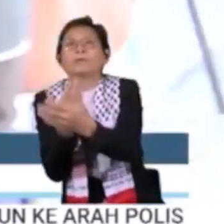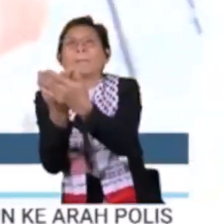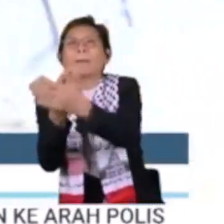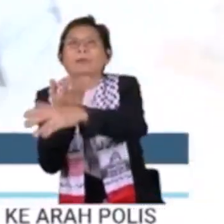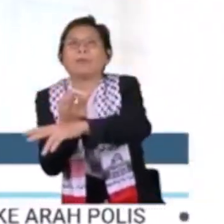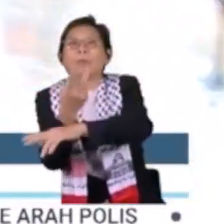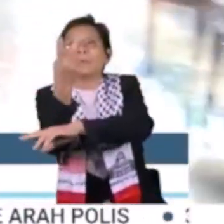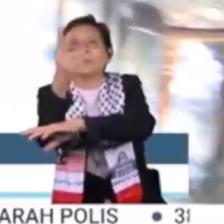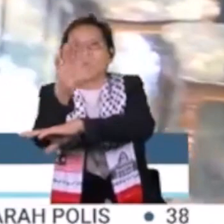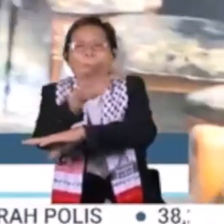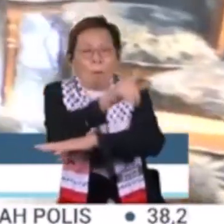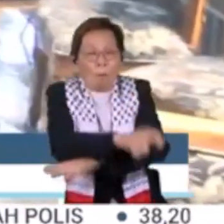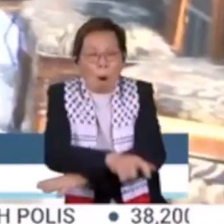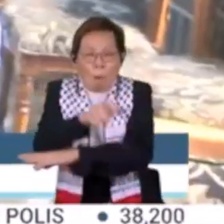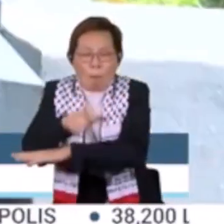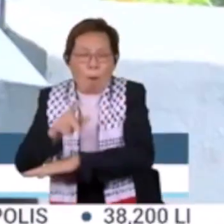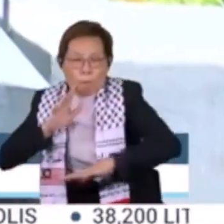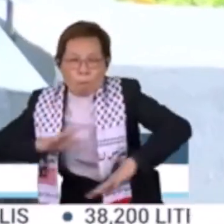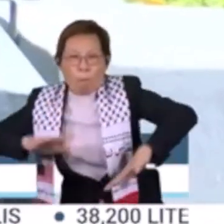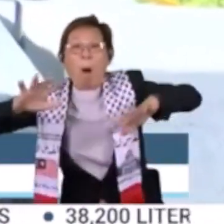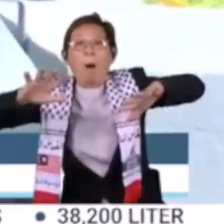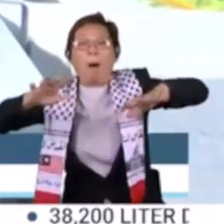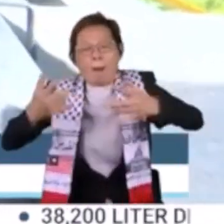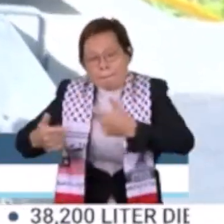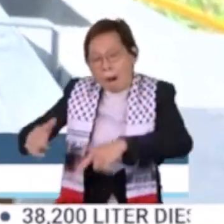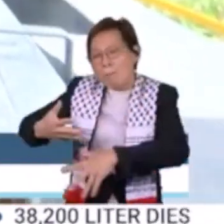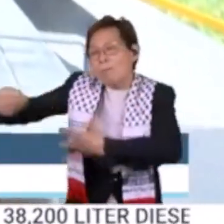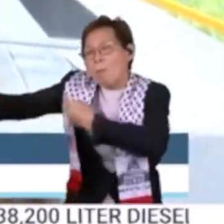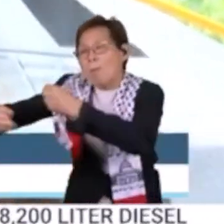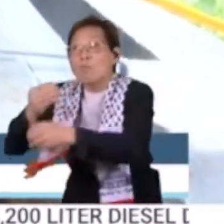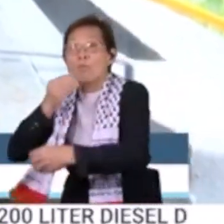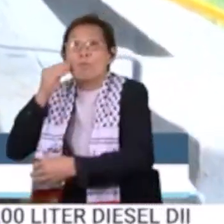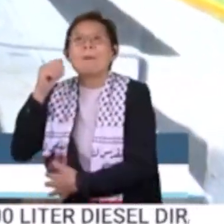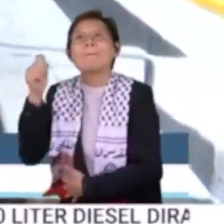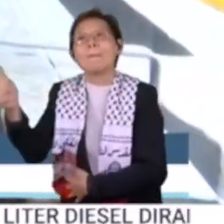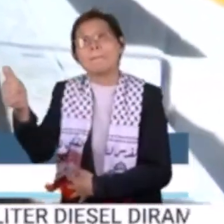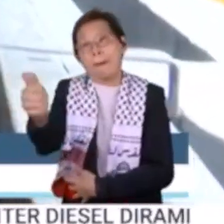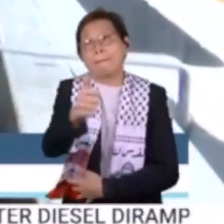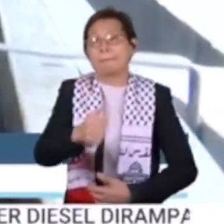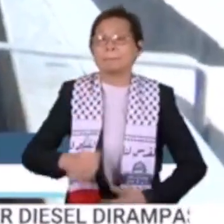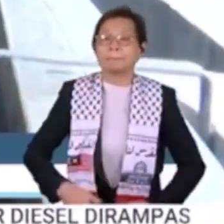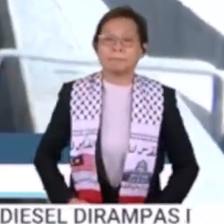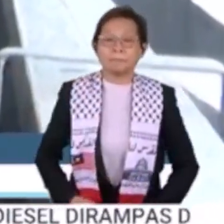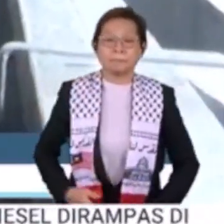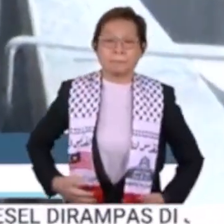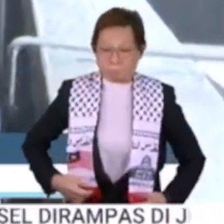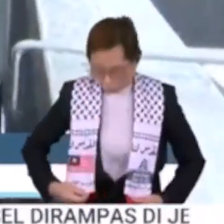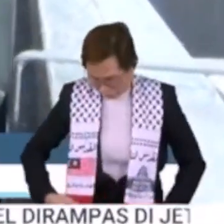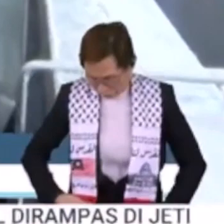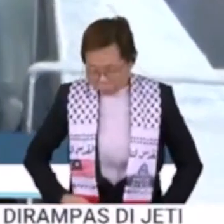tadi. Penduduk terjejas di Kampung Sri Kinta antara dibenarkan pulang ke rumah masing-masing.